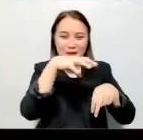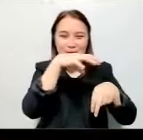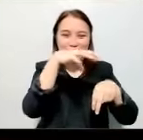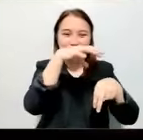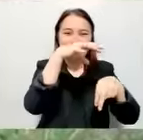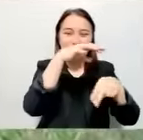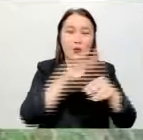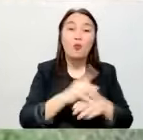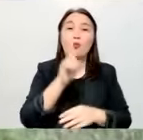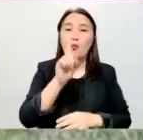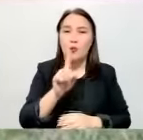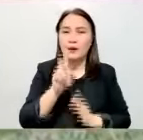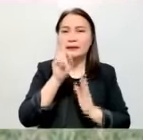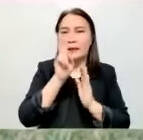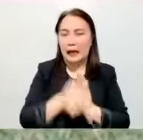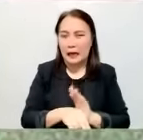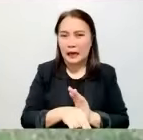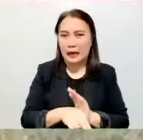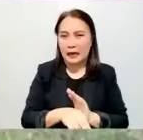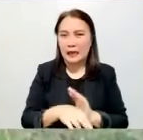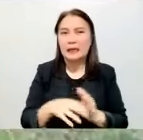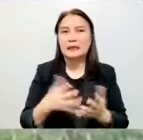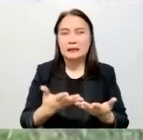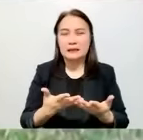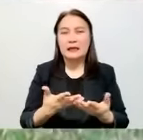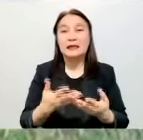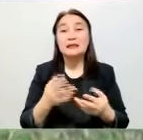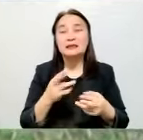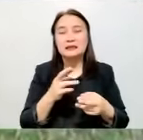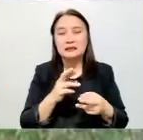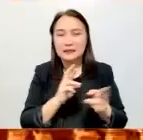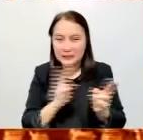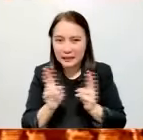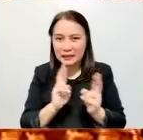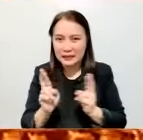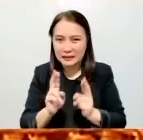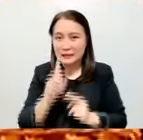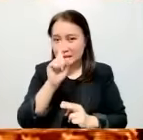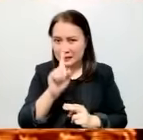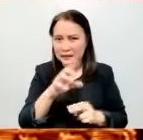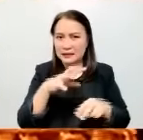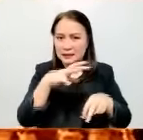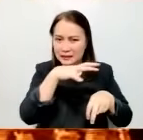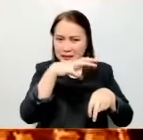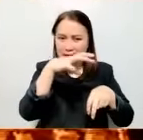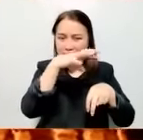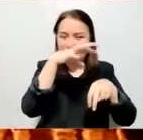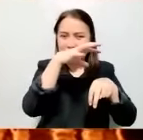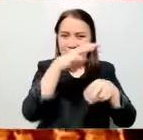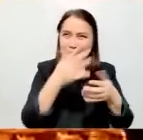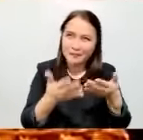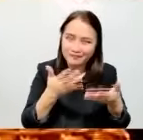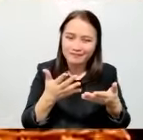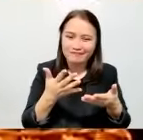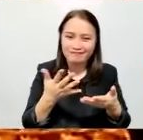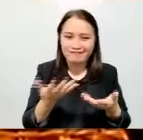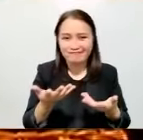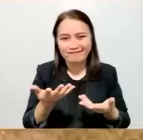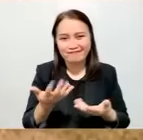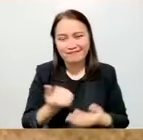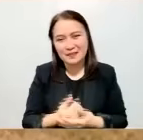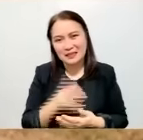isang oras para i-assemble ang isang hot air balloon. We're going to fly every morning at around this time. What's it now? I've just gone